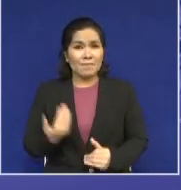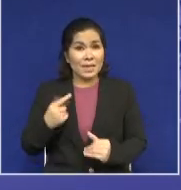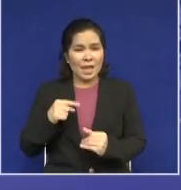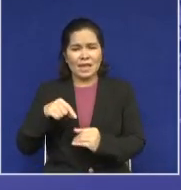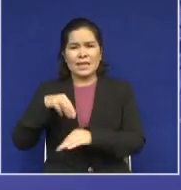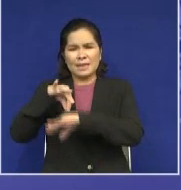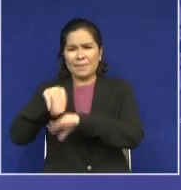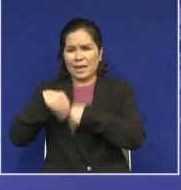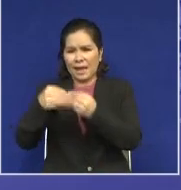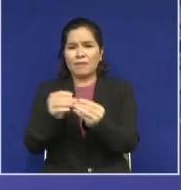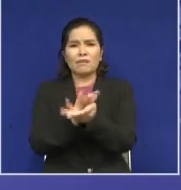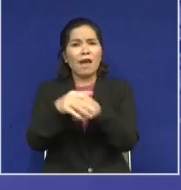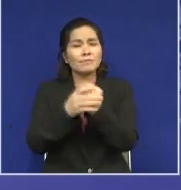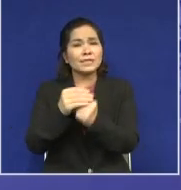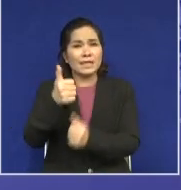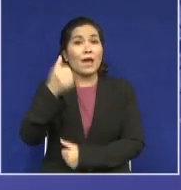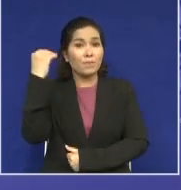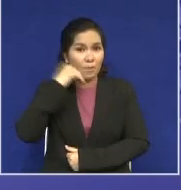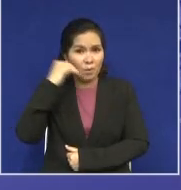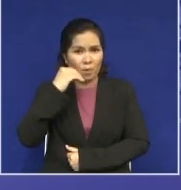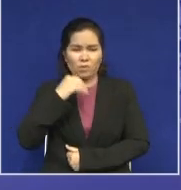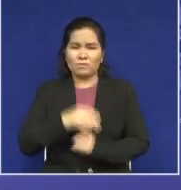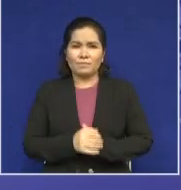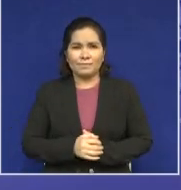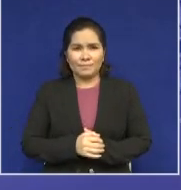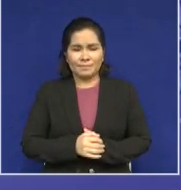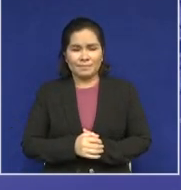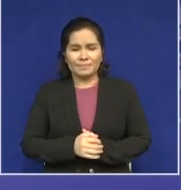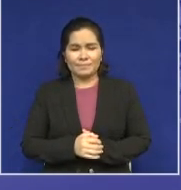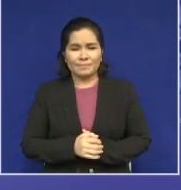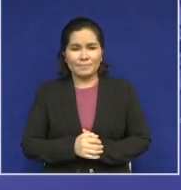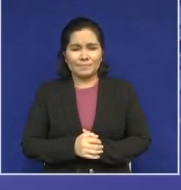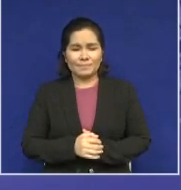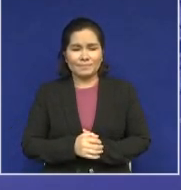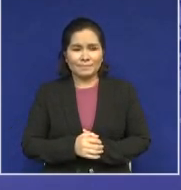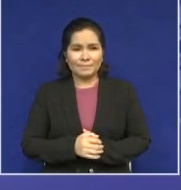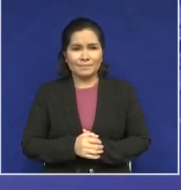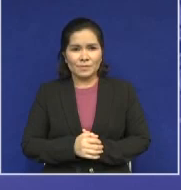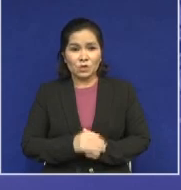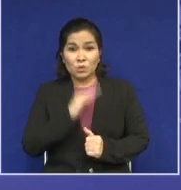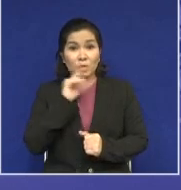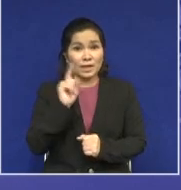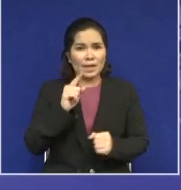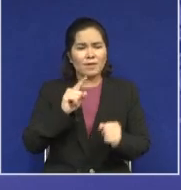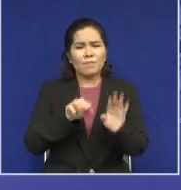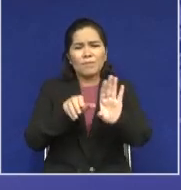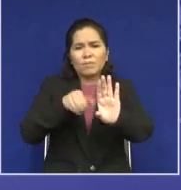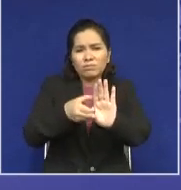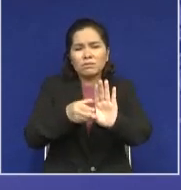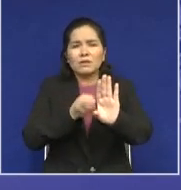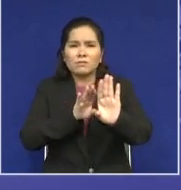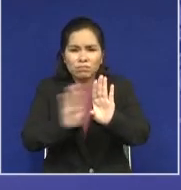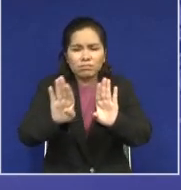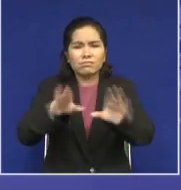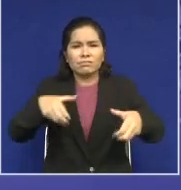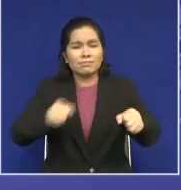ะให้นักเรียนสามารถล้างมือได้บ่อยขึ้นนะคะการมีมาตรการในการทำความสะอาดพื้นที่สัมผัสร่วมต่างๆในโรงเรียนนะค